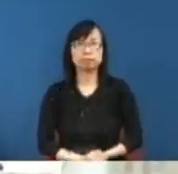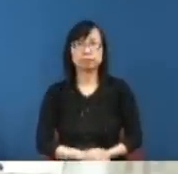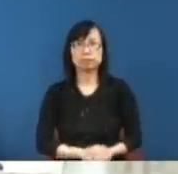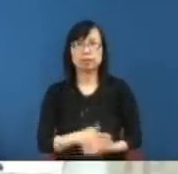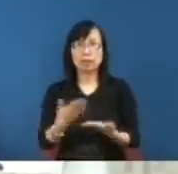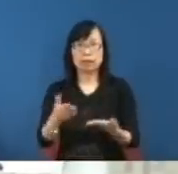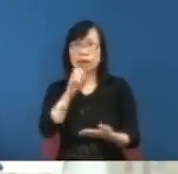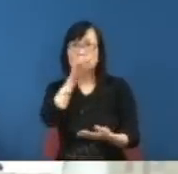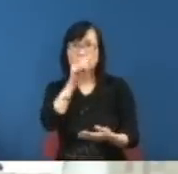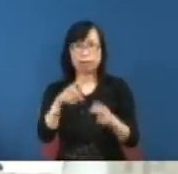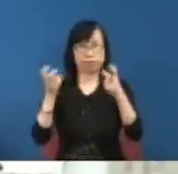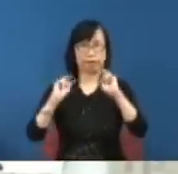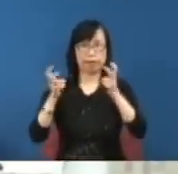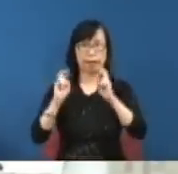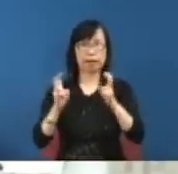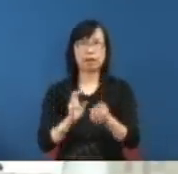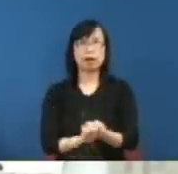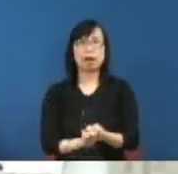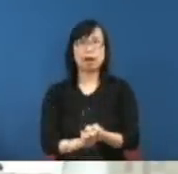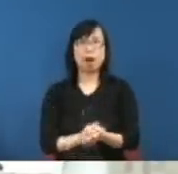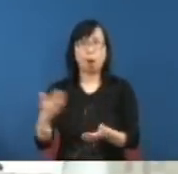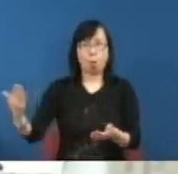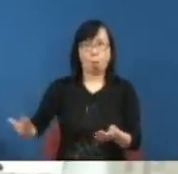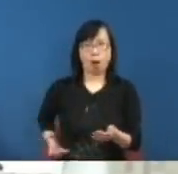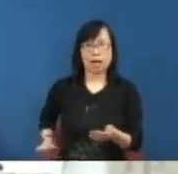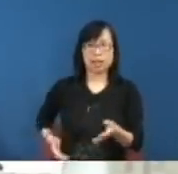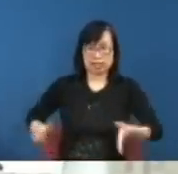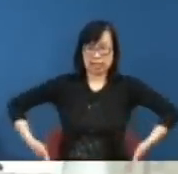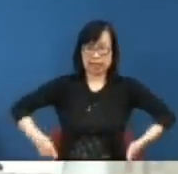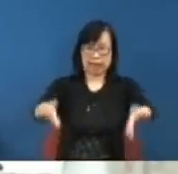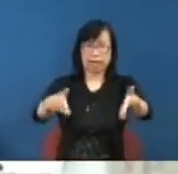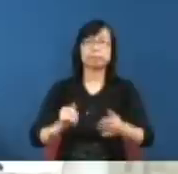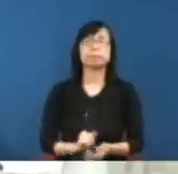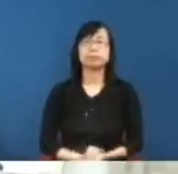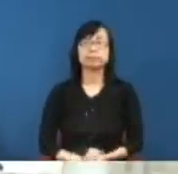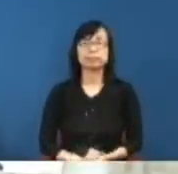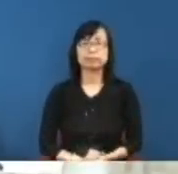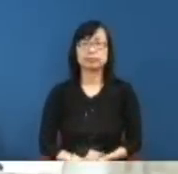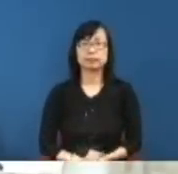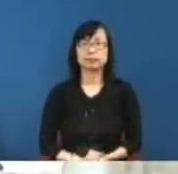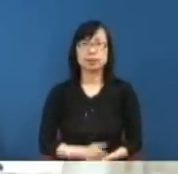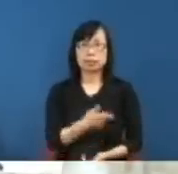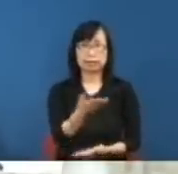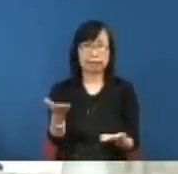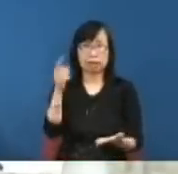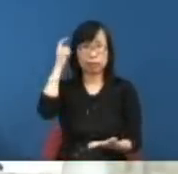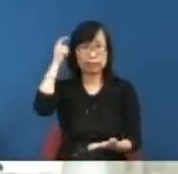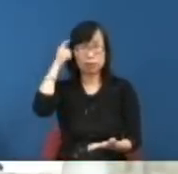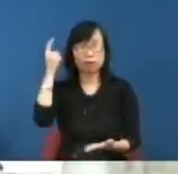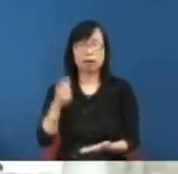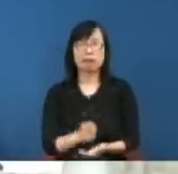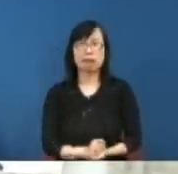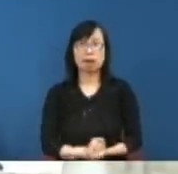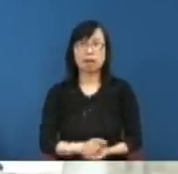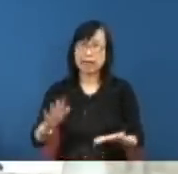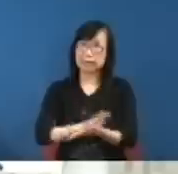嘅第一個題目，就叫做華爾街。Wall Street， 大家都知道啦，即係